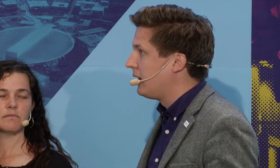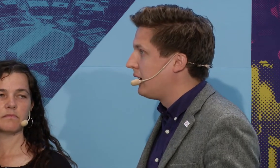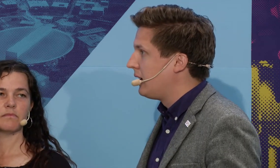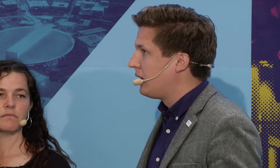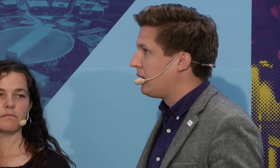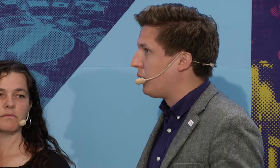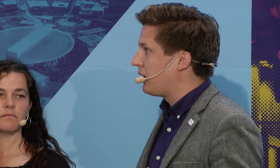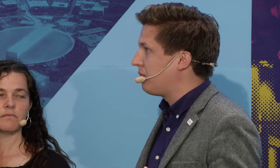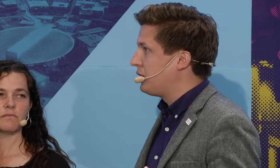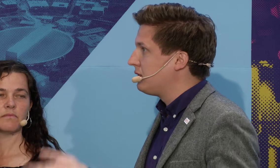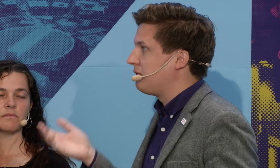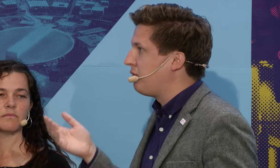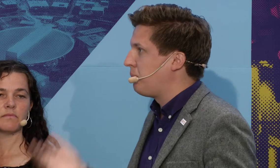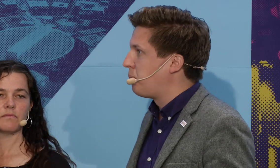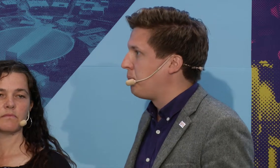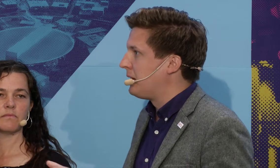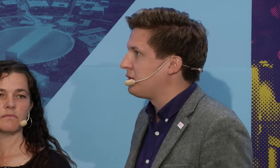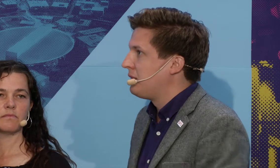miljöerna. Och